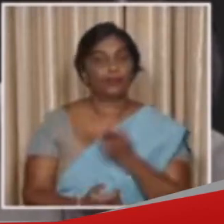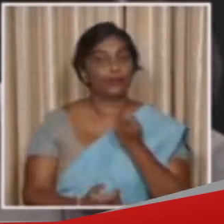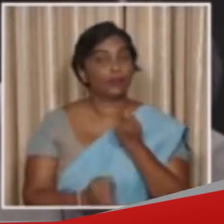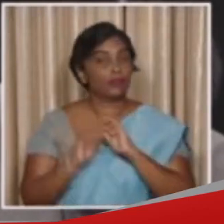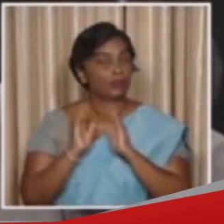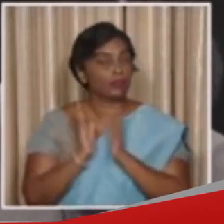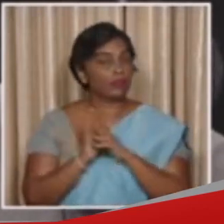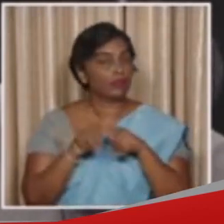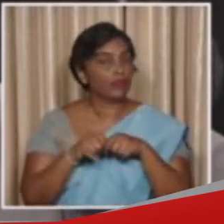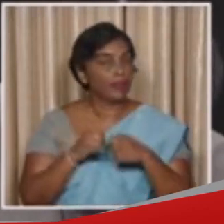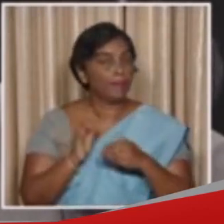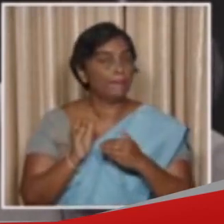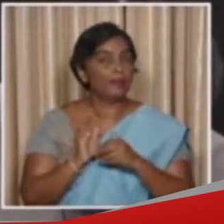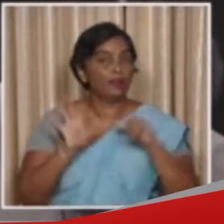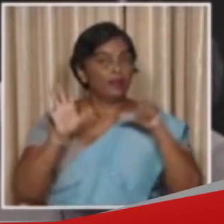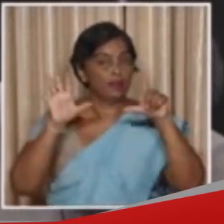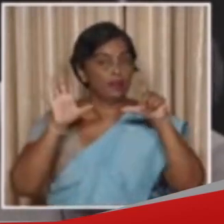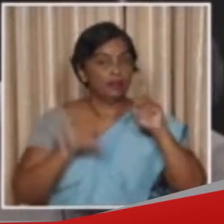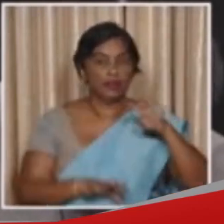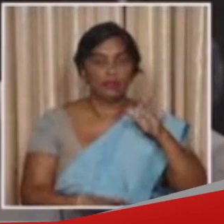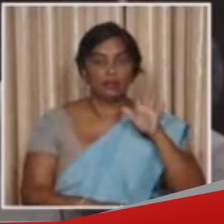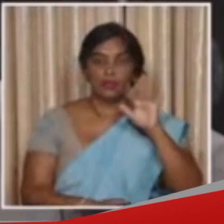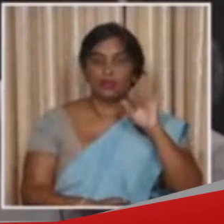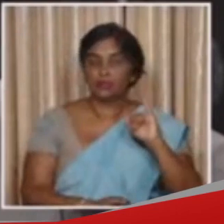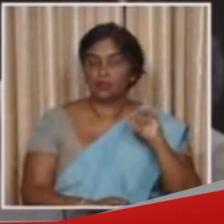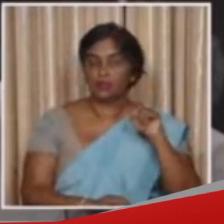වියදම් මිලියන